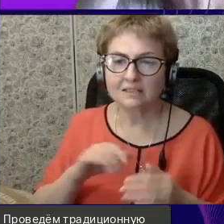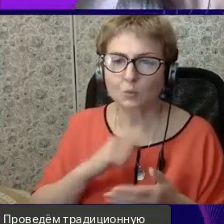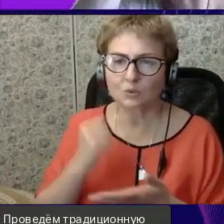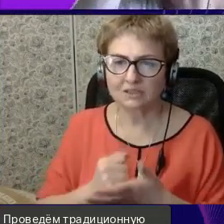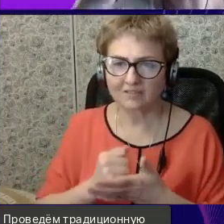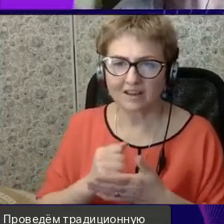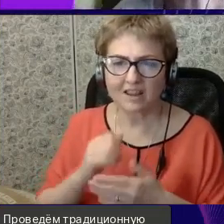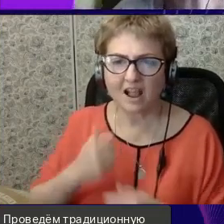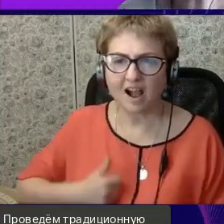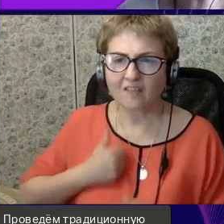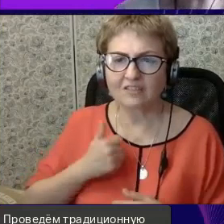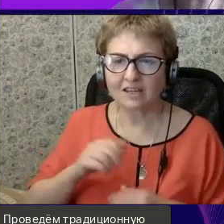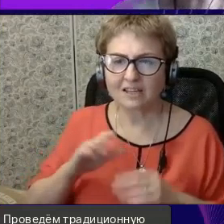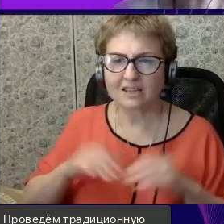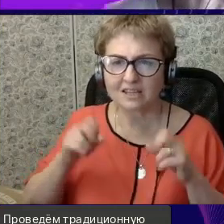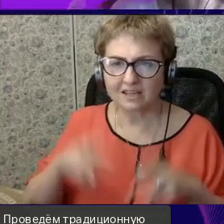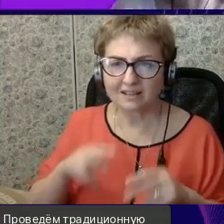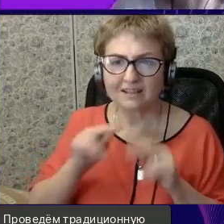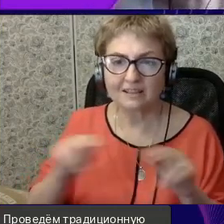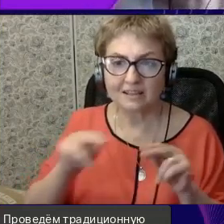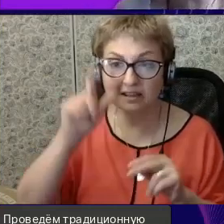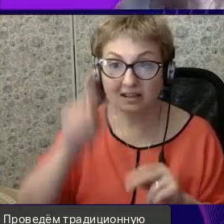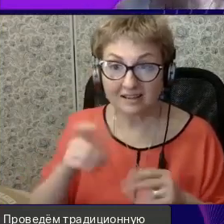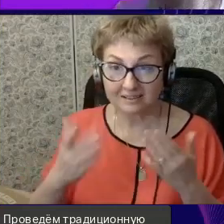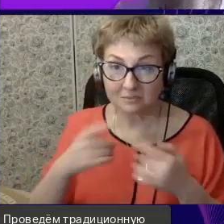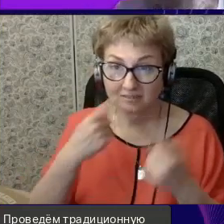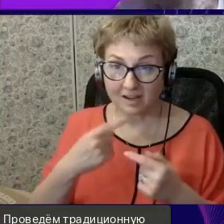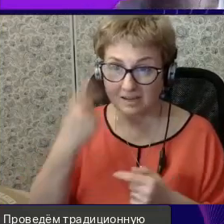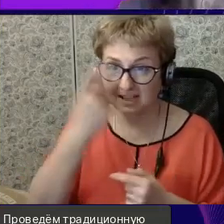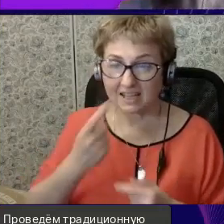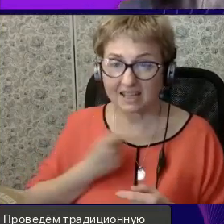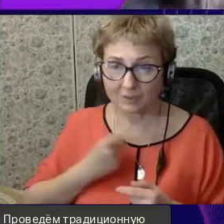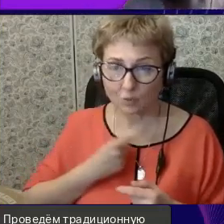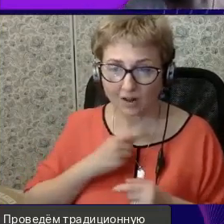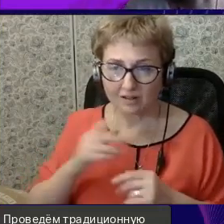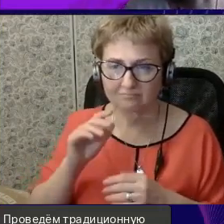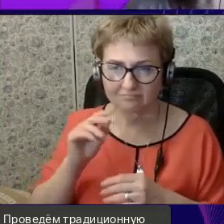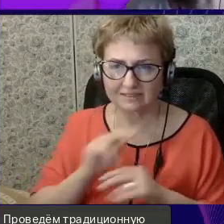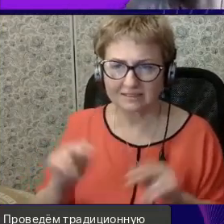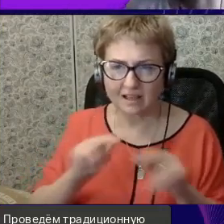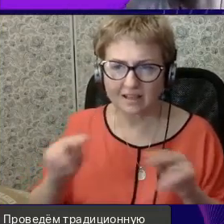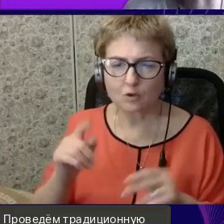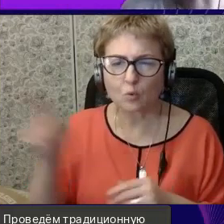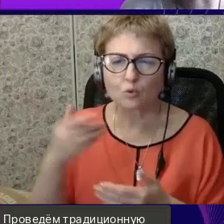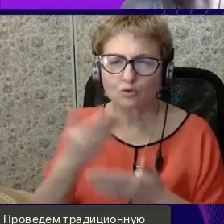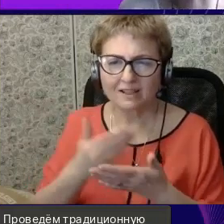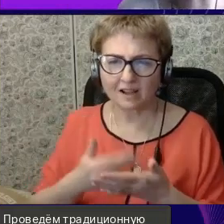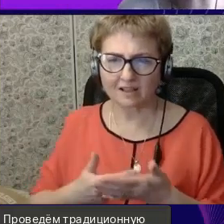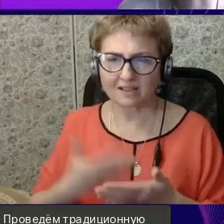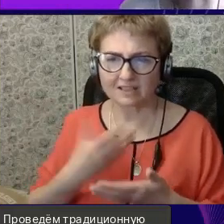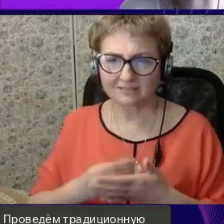первая задача всегда и везде – это процесс установления авторитета тренера. Но просто если мы говорим